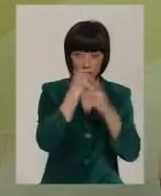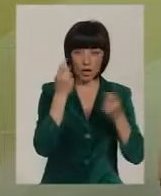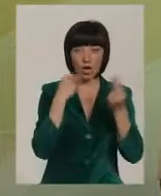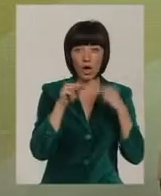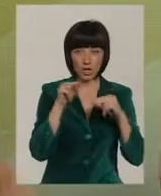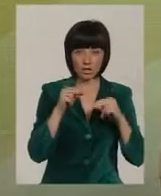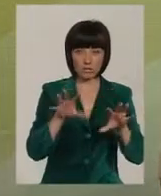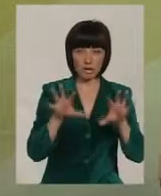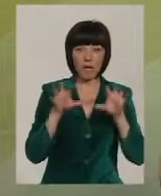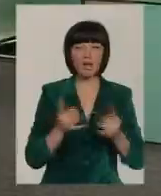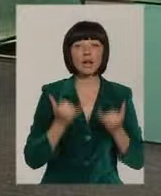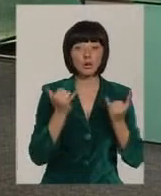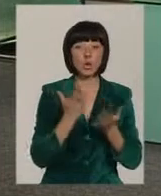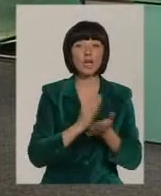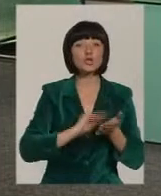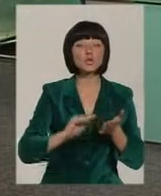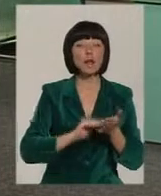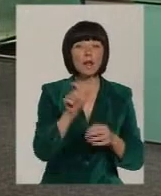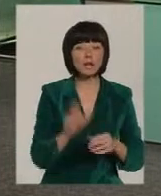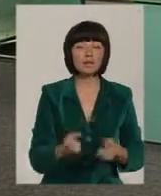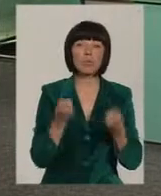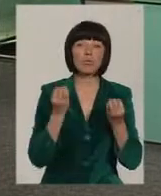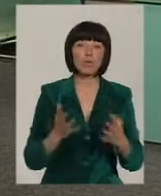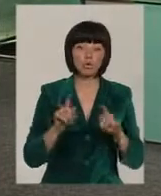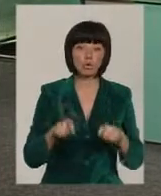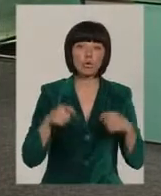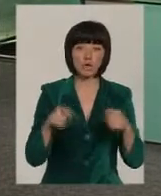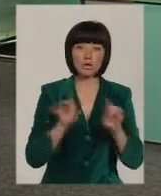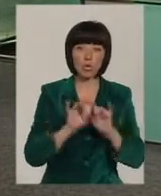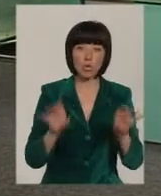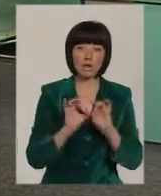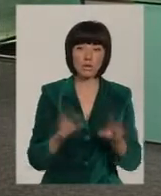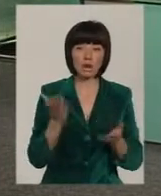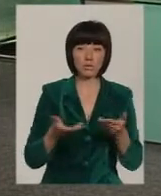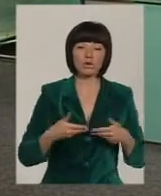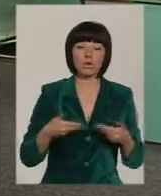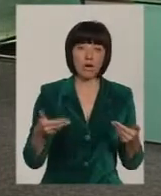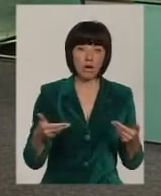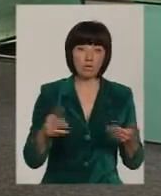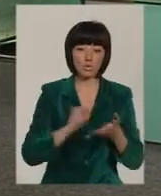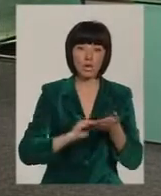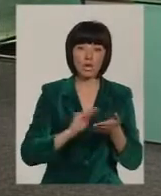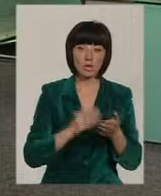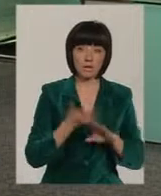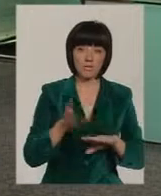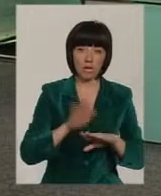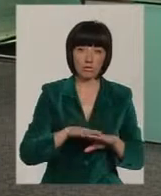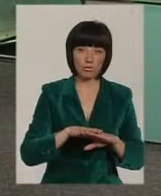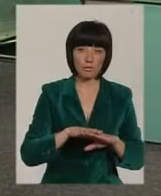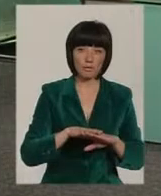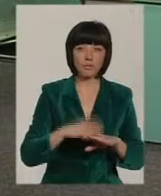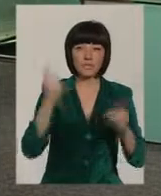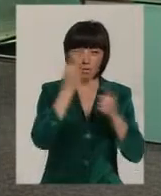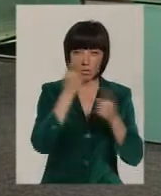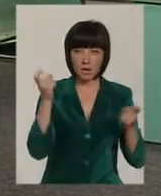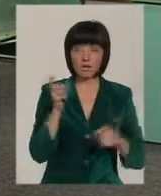краще читається не спеціалістами. Але для того є журналісти, так, щоб ми просто донесли, пояснили, але якщо нам, журналістам, це, важко добитися інформації.